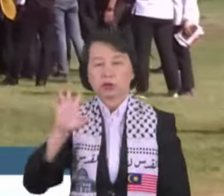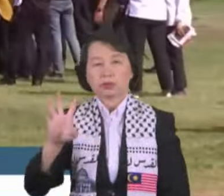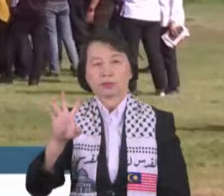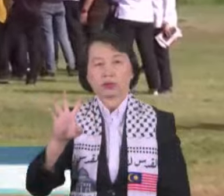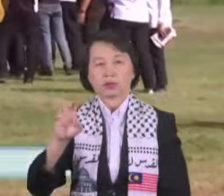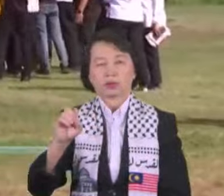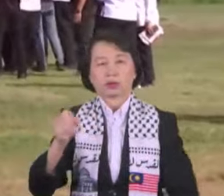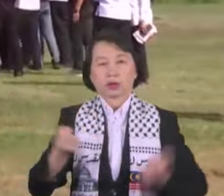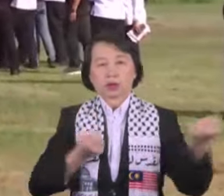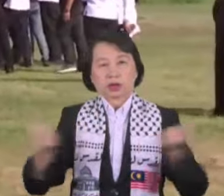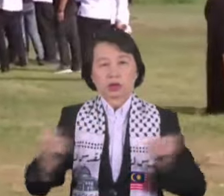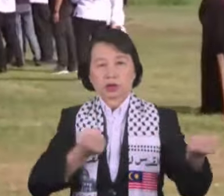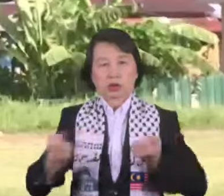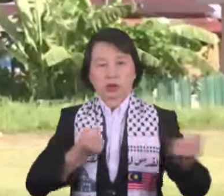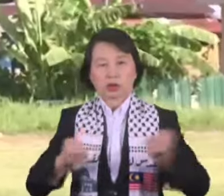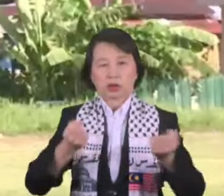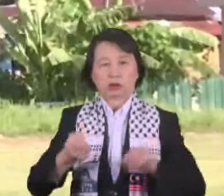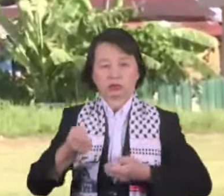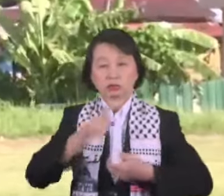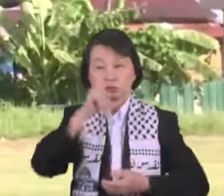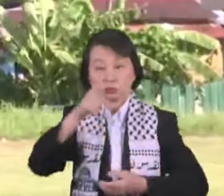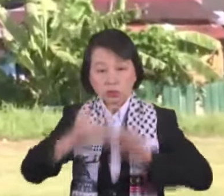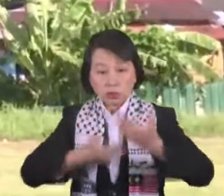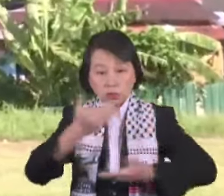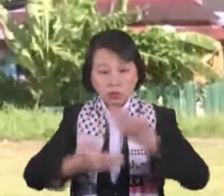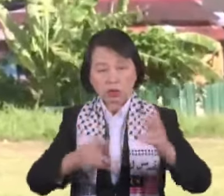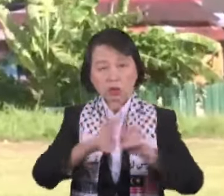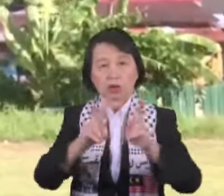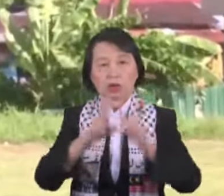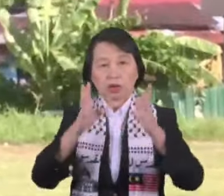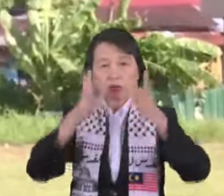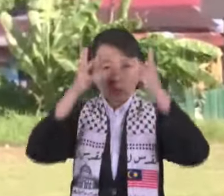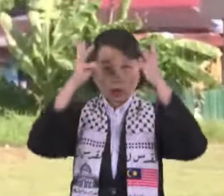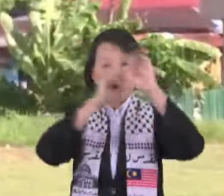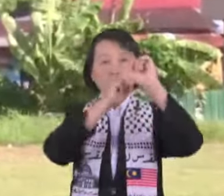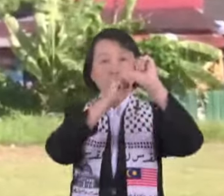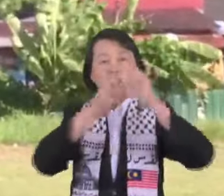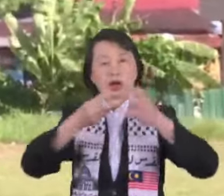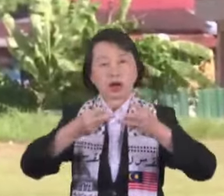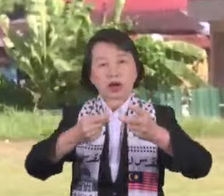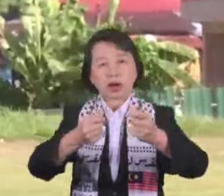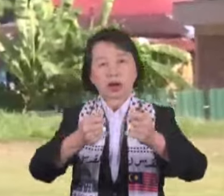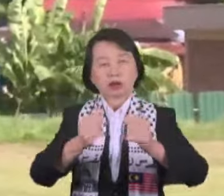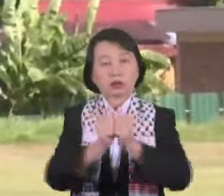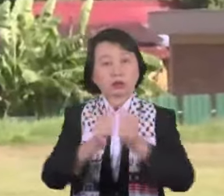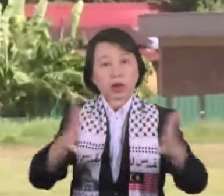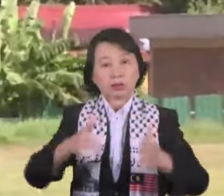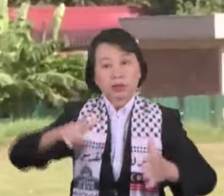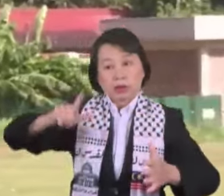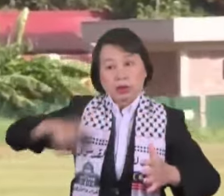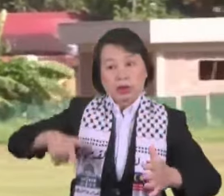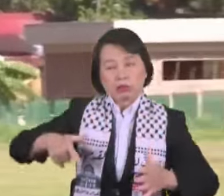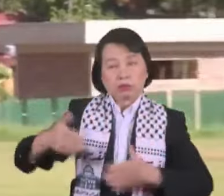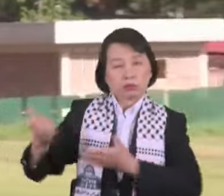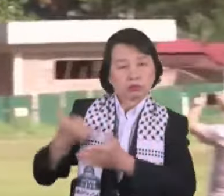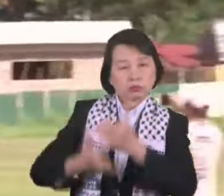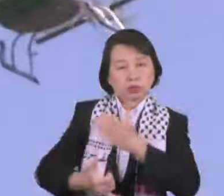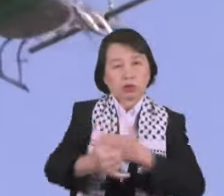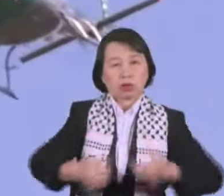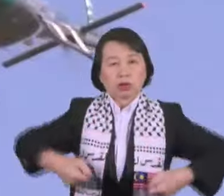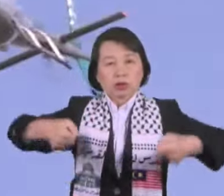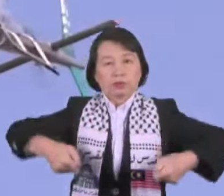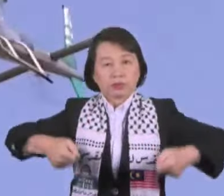4 roda bagi memastikan proses pengundian di perkampungan orang asli lancar tanpa sebarang kelewatan membawa masuk dan keluar peti